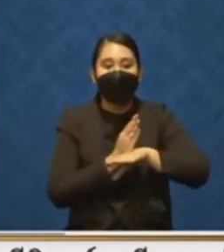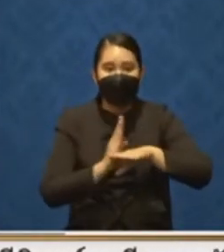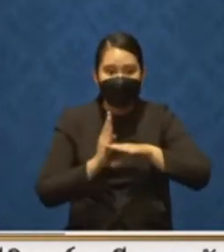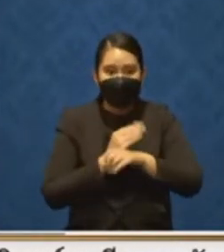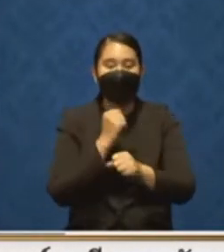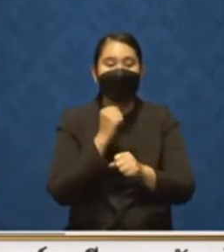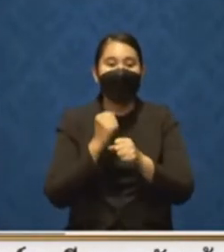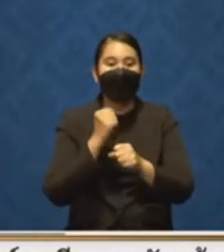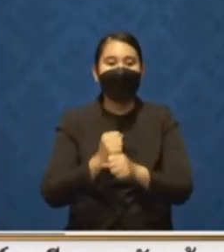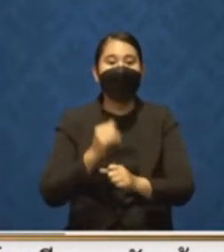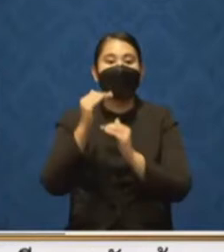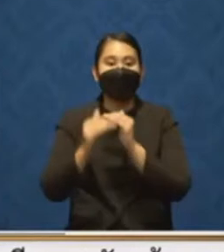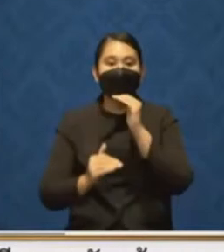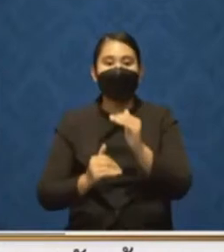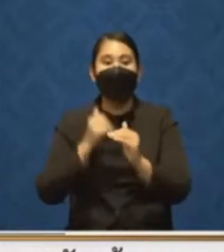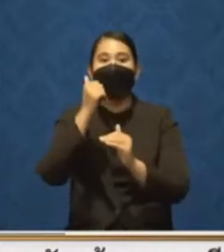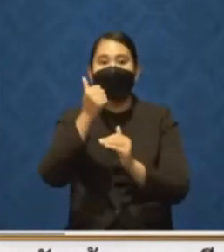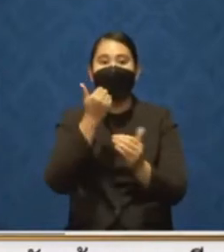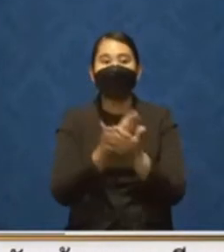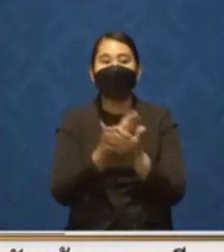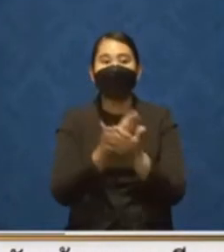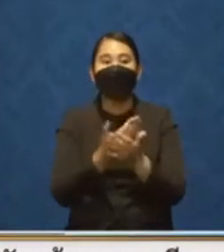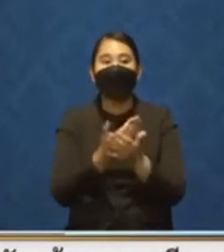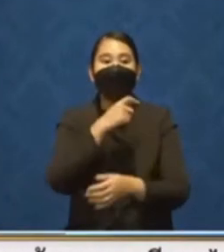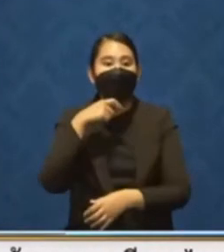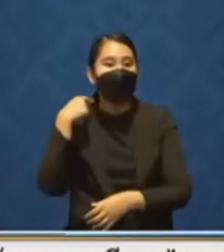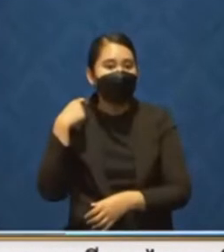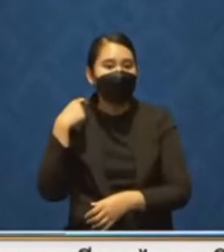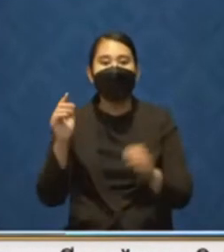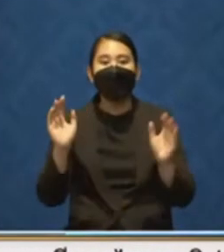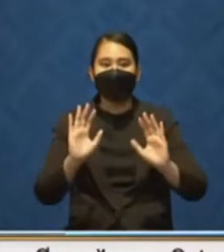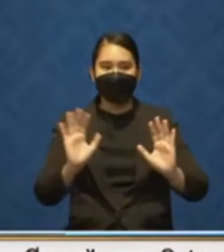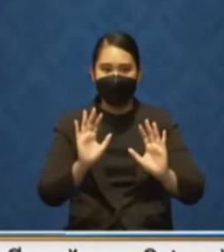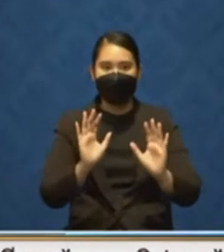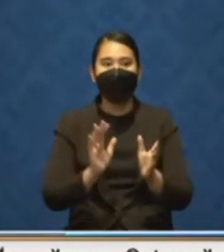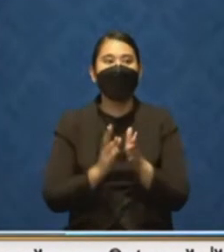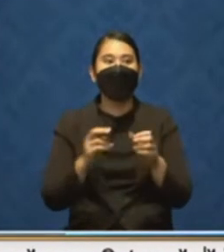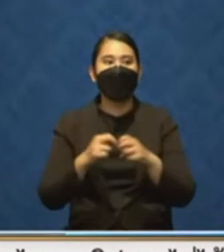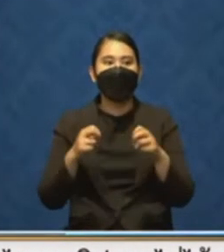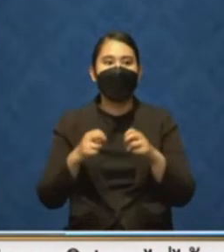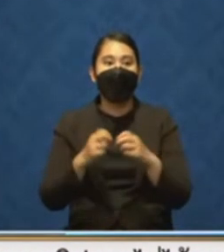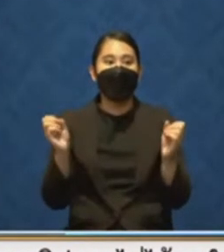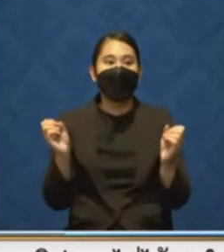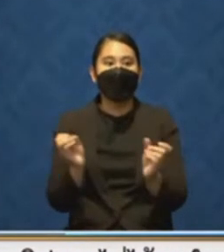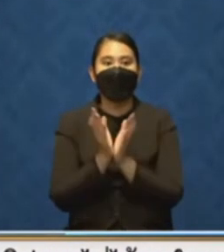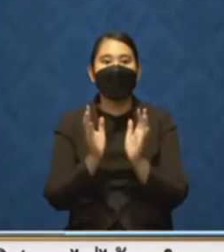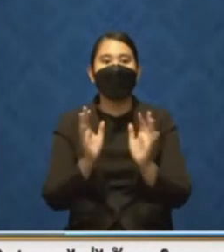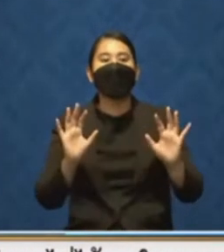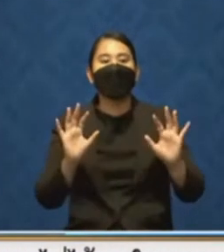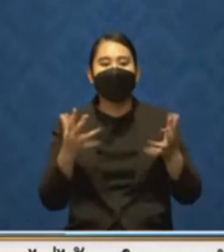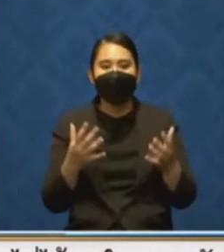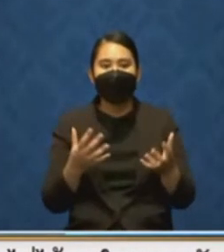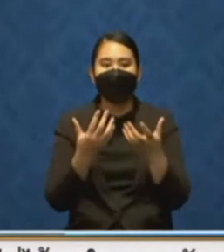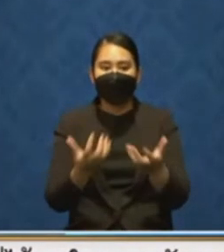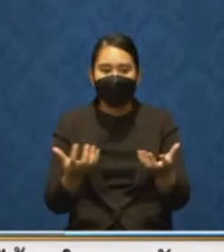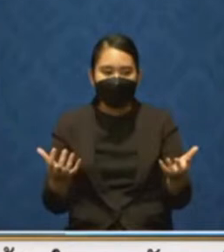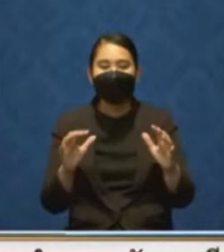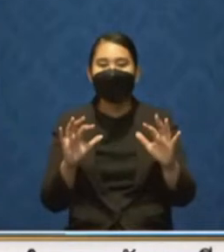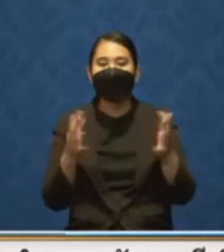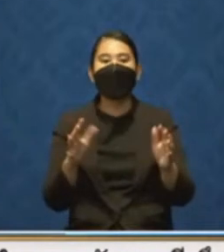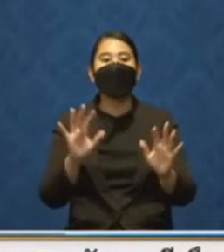โดยไม่ขาดทุนจนหยุดผลิตแล้วทำให้ปัญหาใหม่ตามมาคือของขาดตลาด